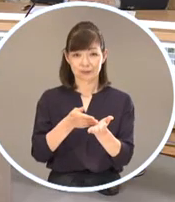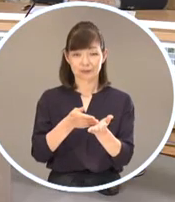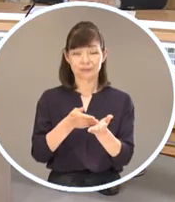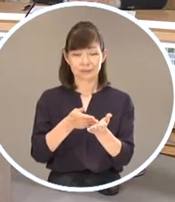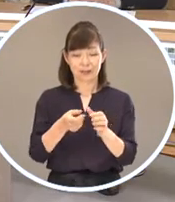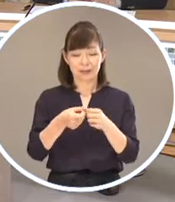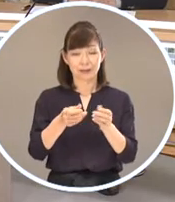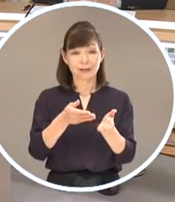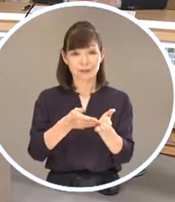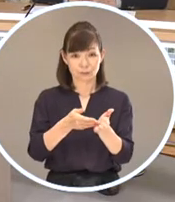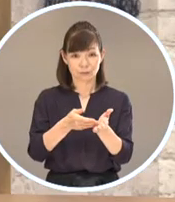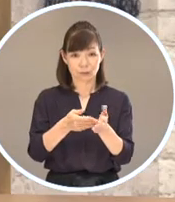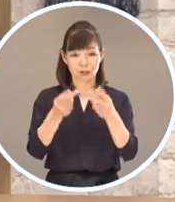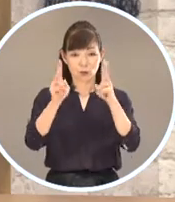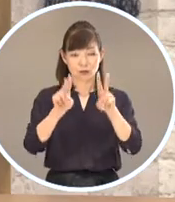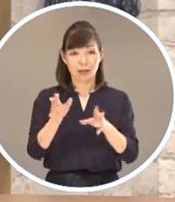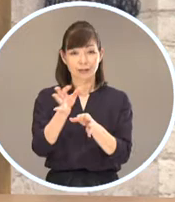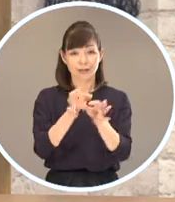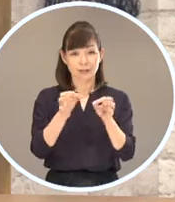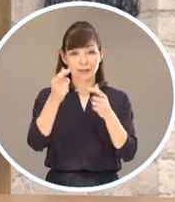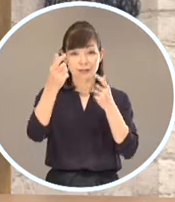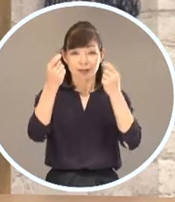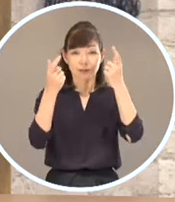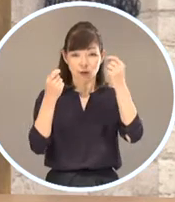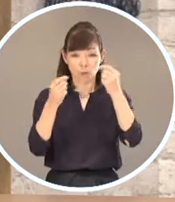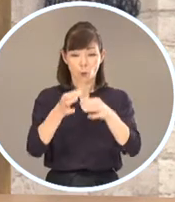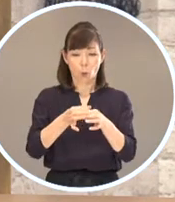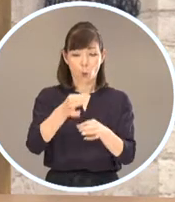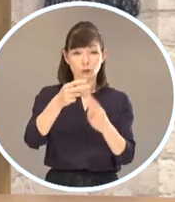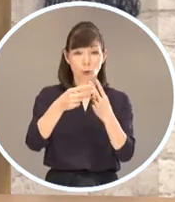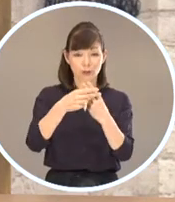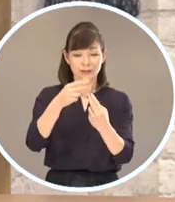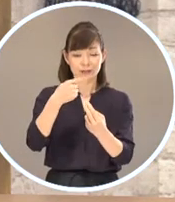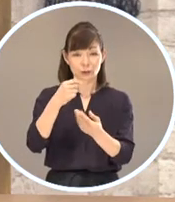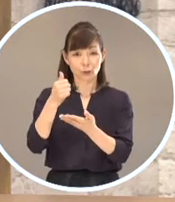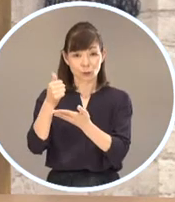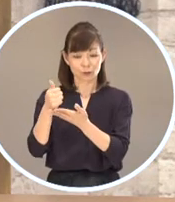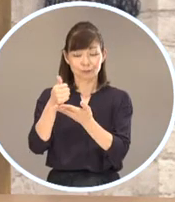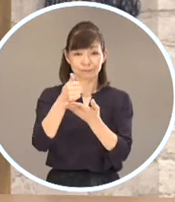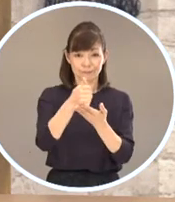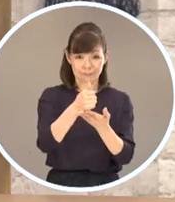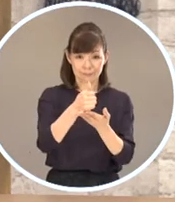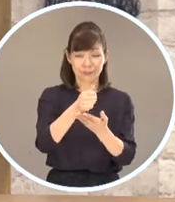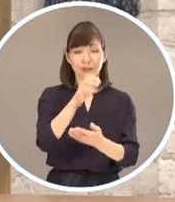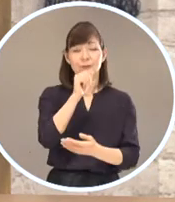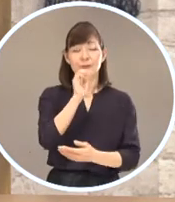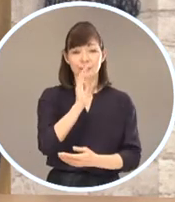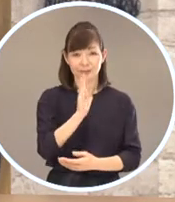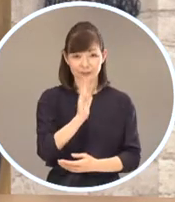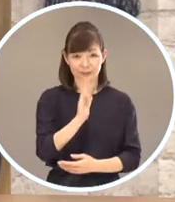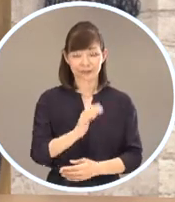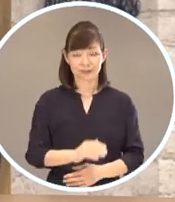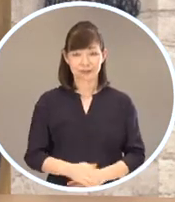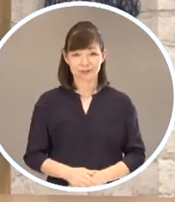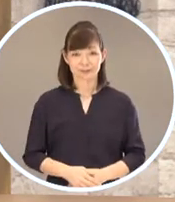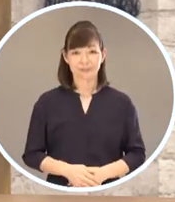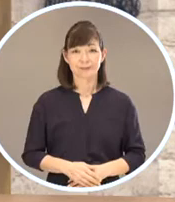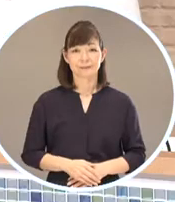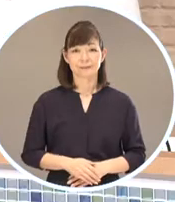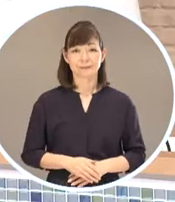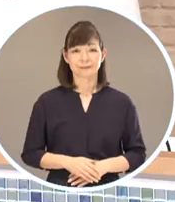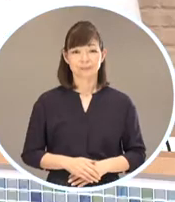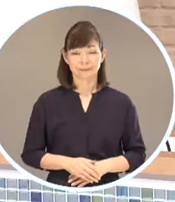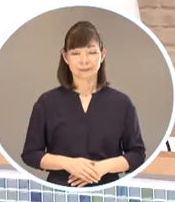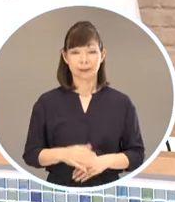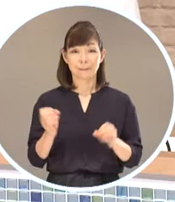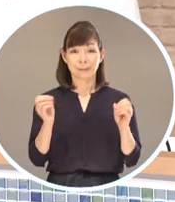解説には広島経済大学の細井健一教授をお迎えしてお話を伺います。よろしくお願いします。 よろしくお願いします。